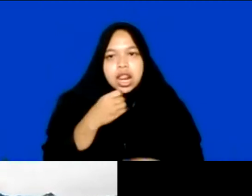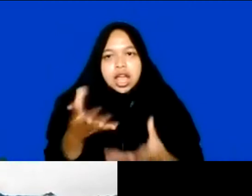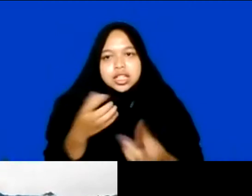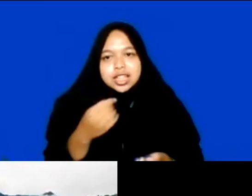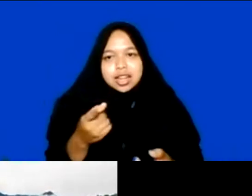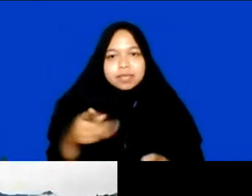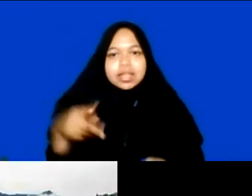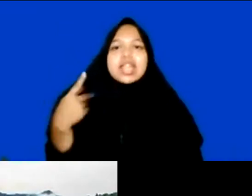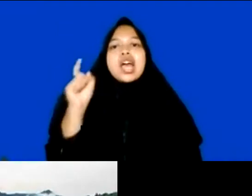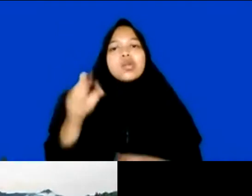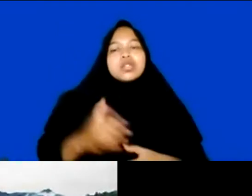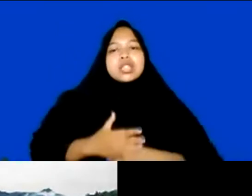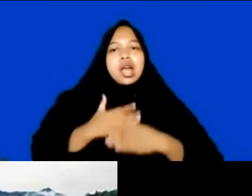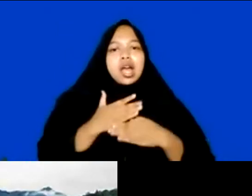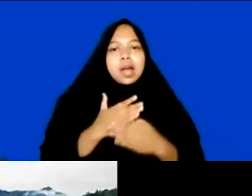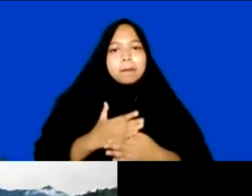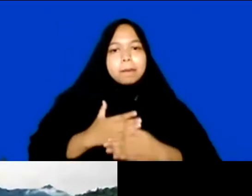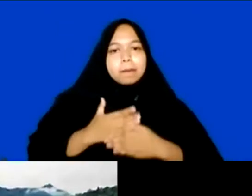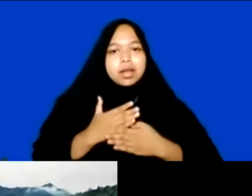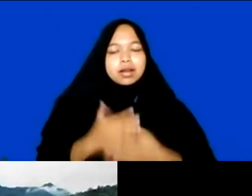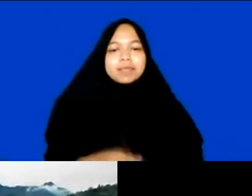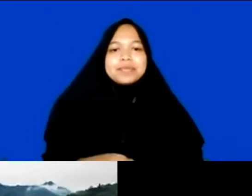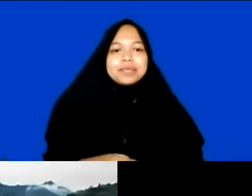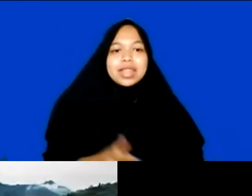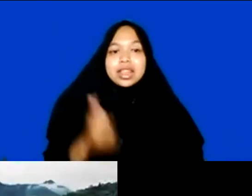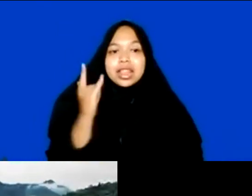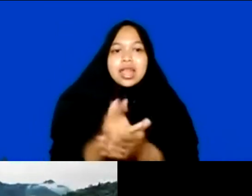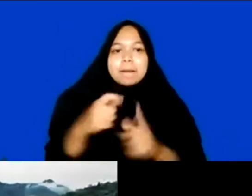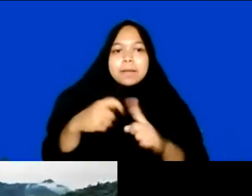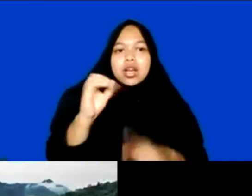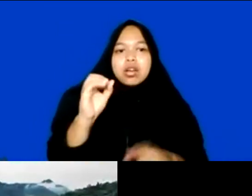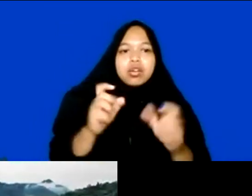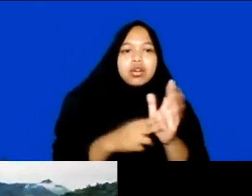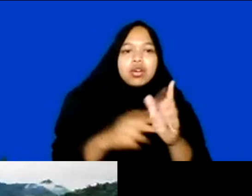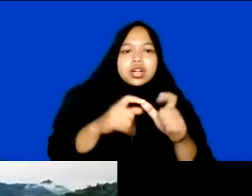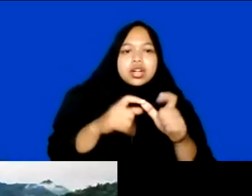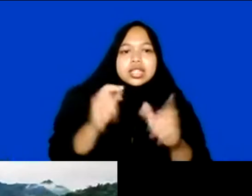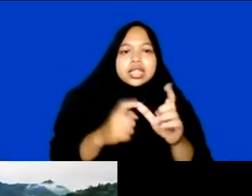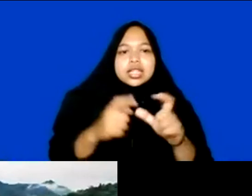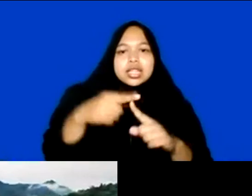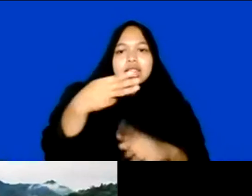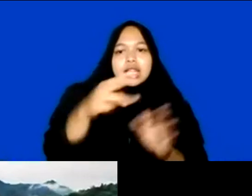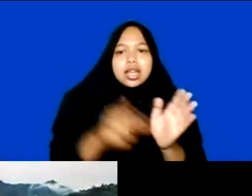sih tapi ya tetap konsisten, itu aja intinya sih.